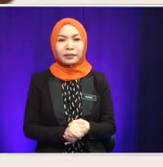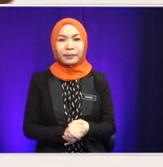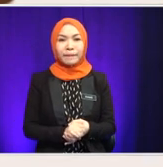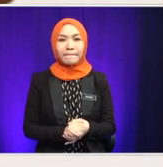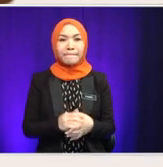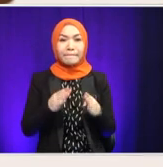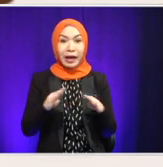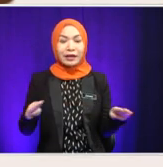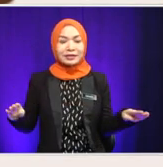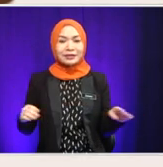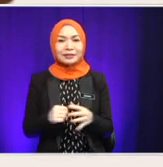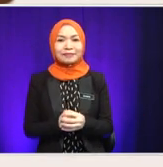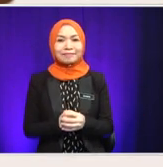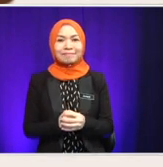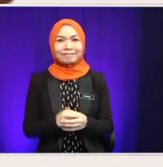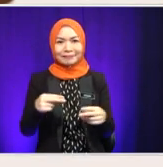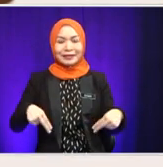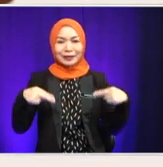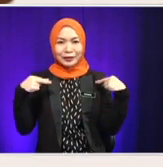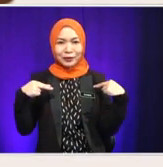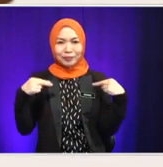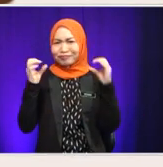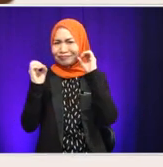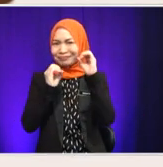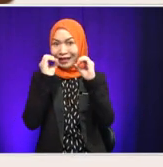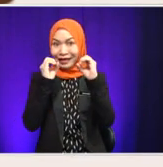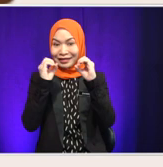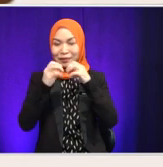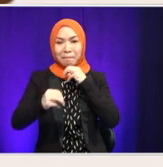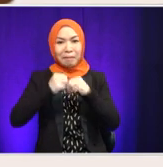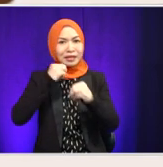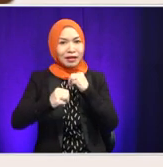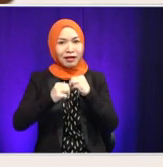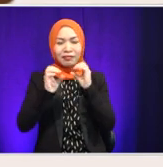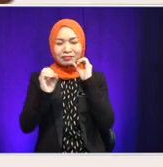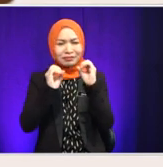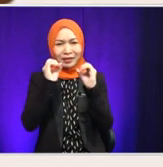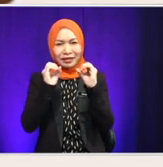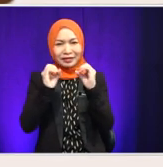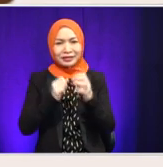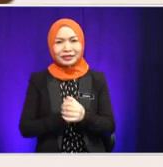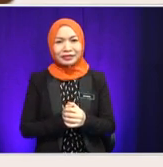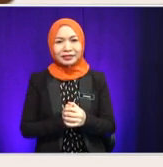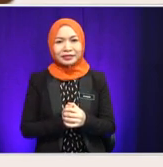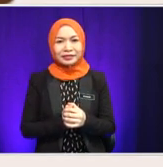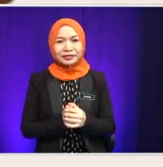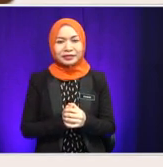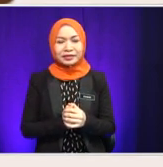konflik ya jadi konflik ini merupakan masalah seperti contohnya pergaduhan ke perserikatan